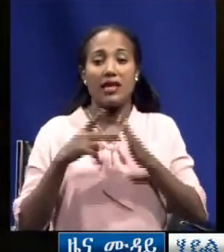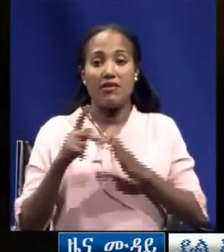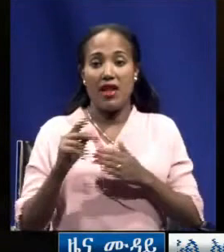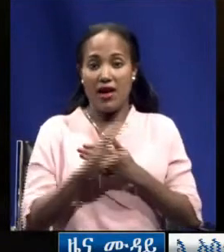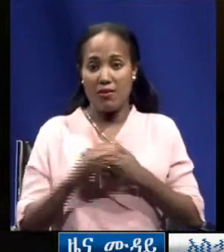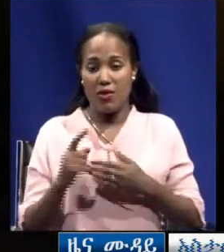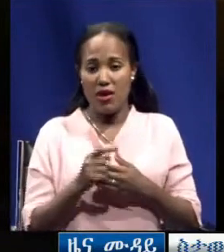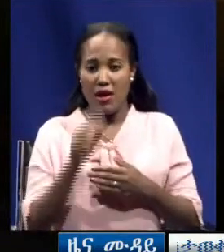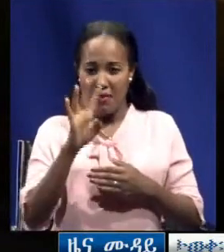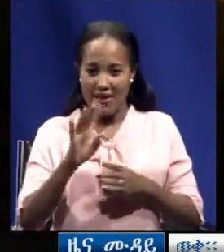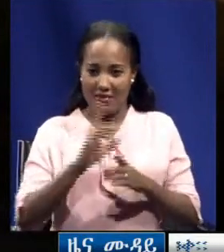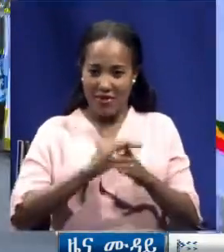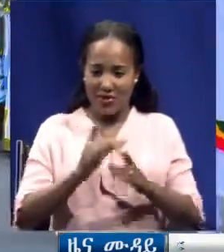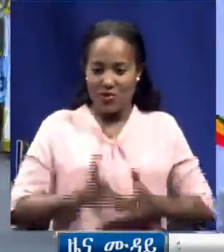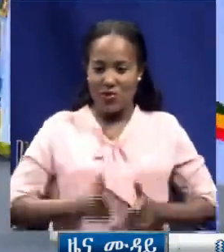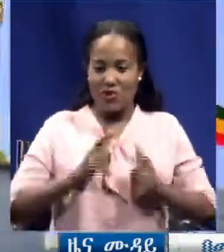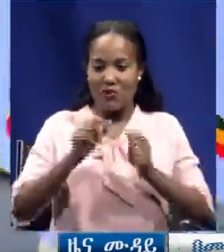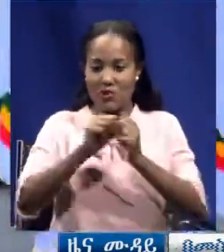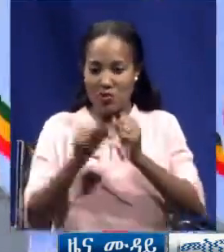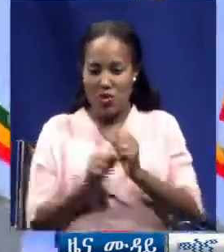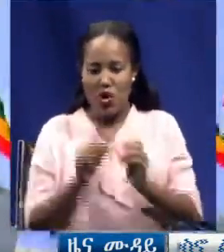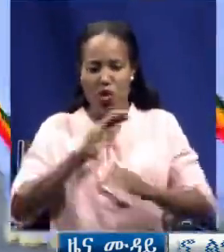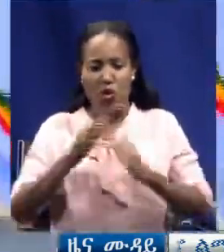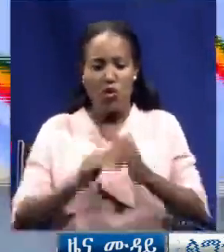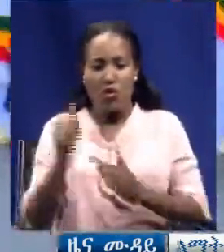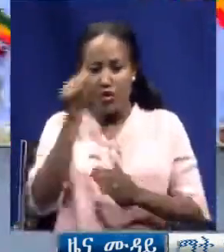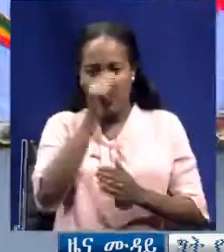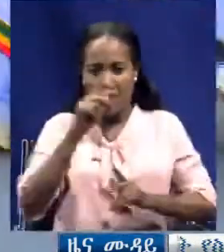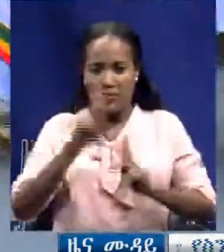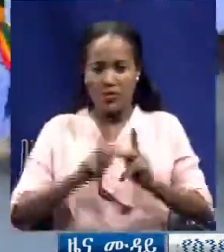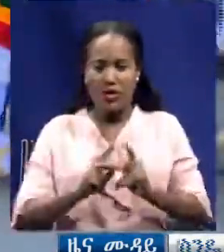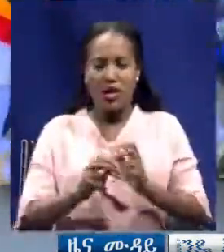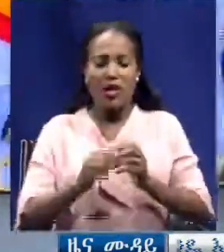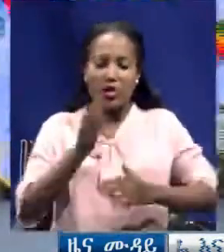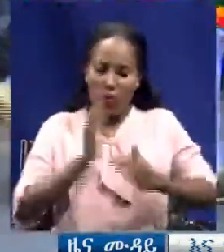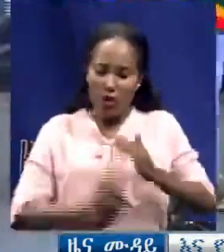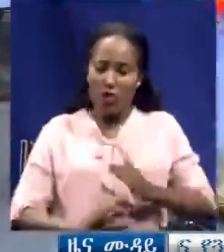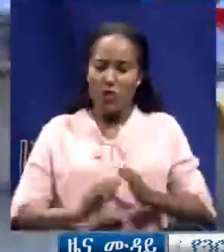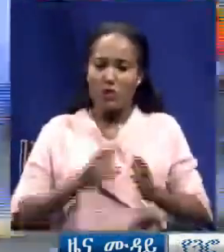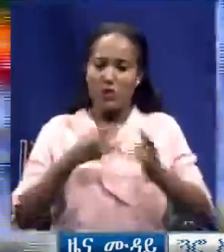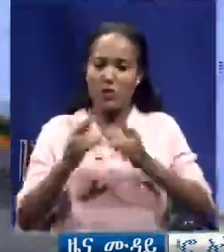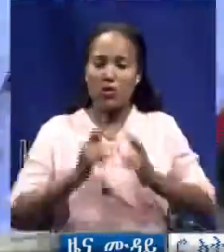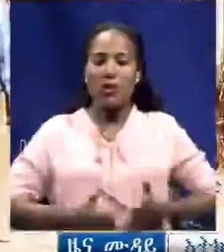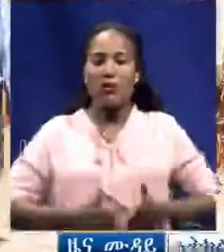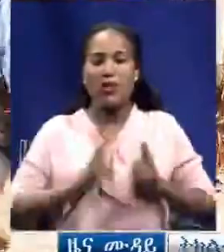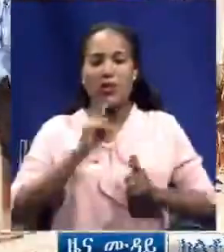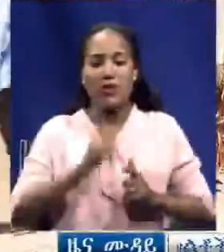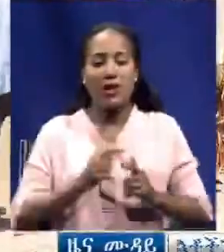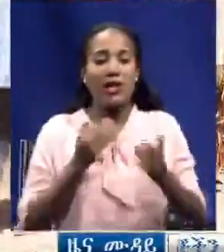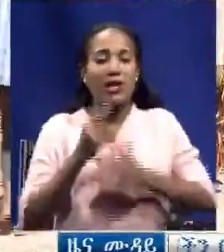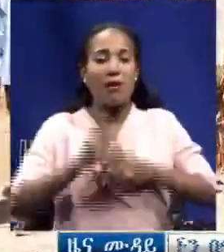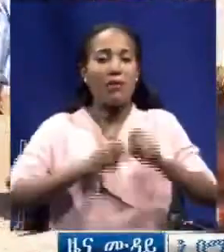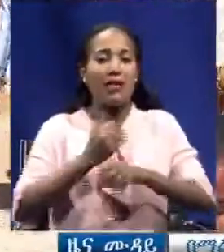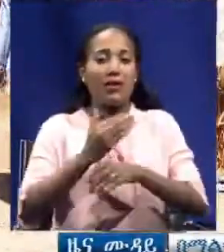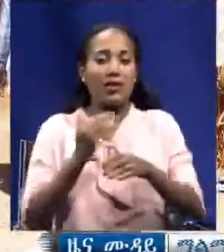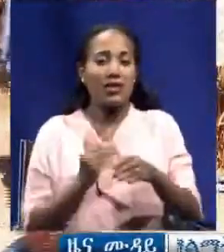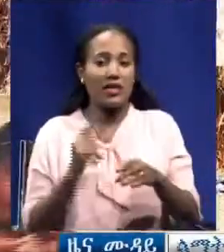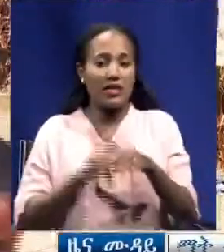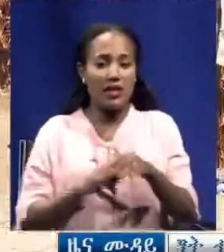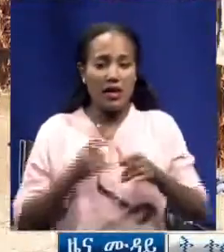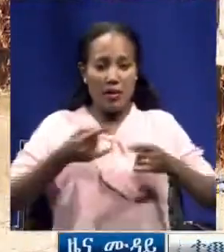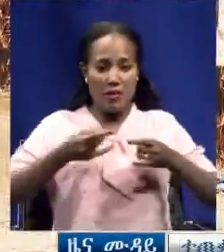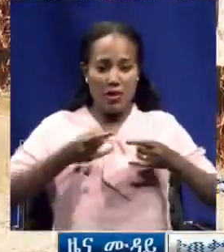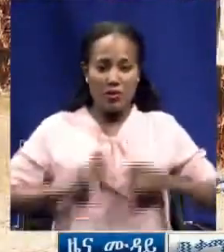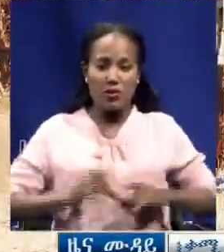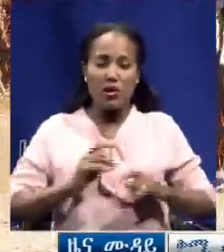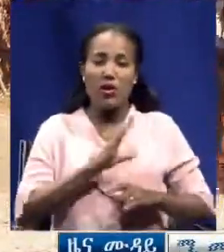በመሆኗ በአራቱም ማዕዘን ኑሮውን መስርቶ ከሁሉም የኢትዮጵያ ህዝቦች ጋር ተዋልዶና ተዛምዶ የሚገኝ ነው። ከቅርብ ዓመታት ወዲህ ግን በህወሓት